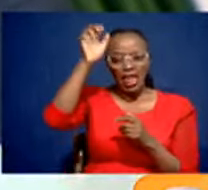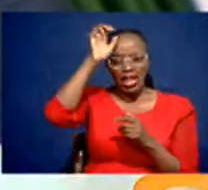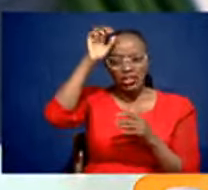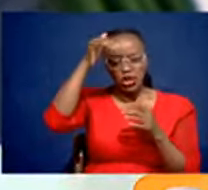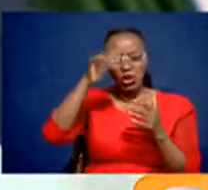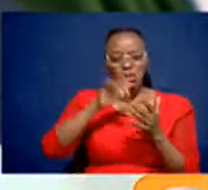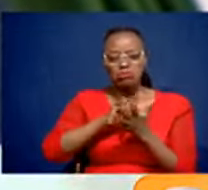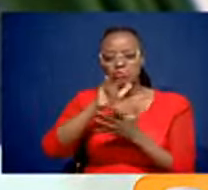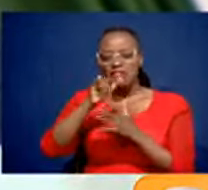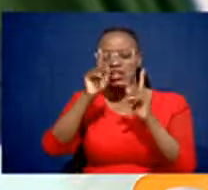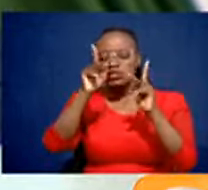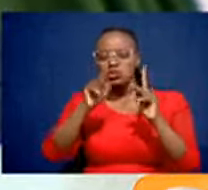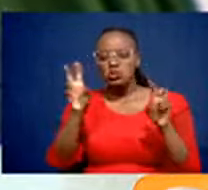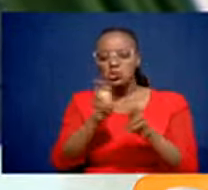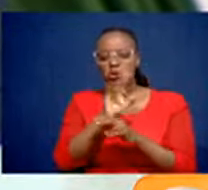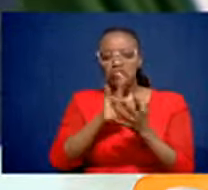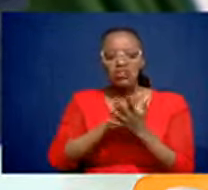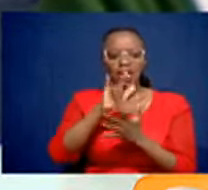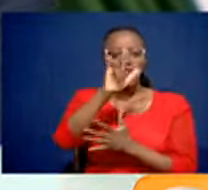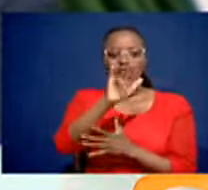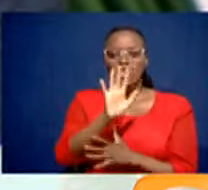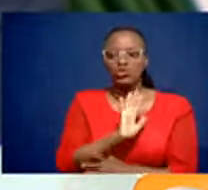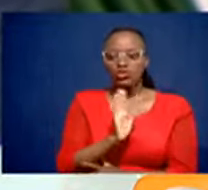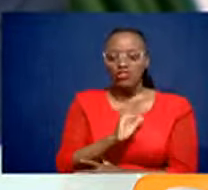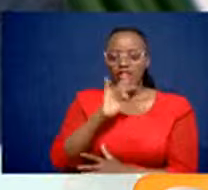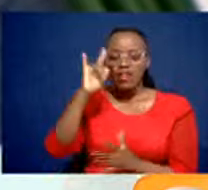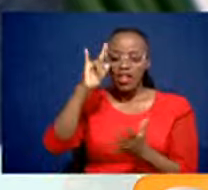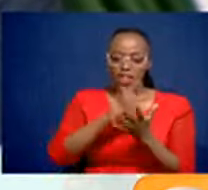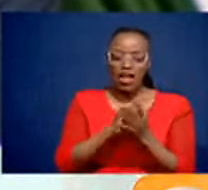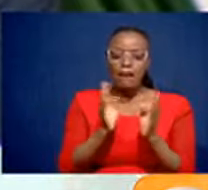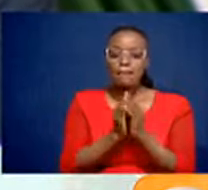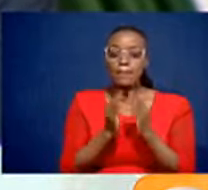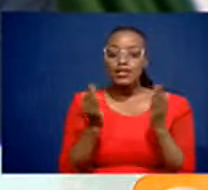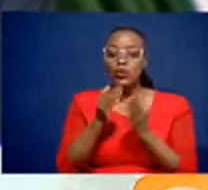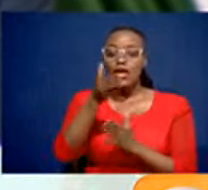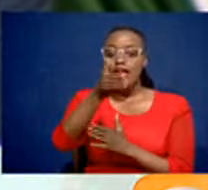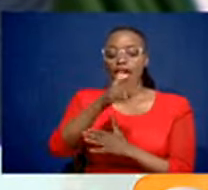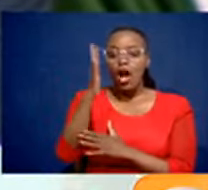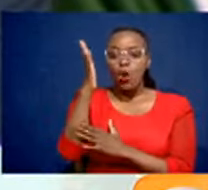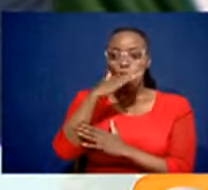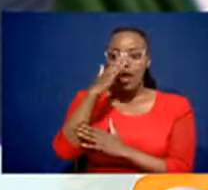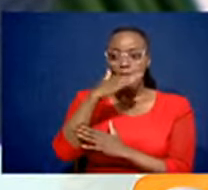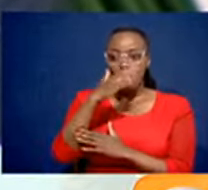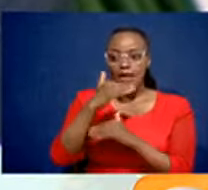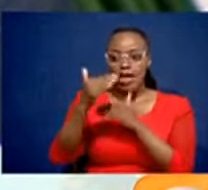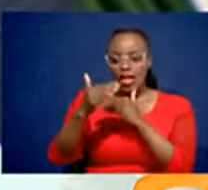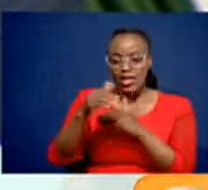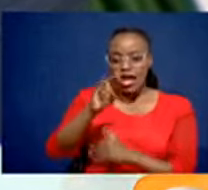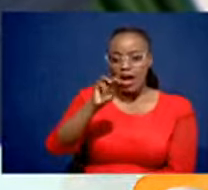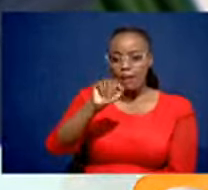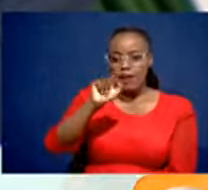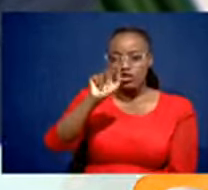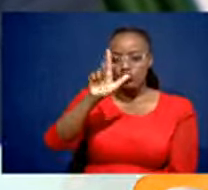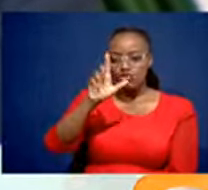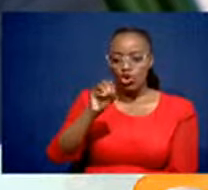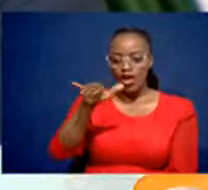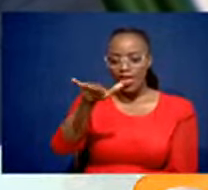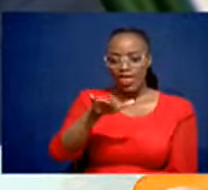kwenda Kisumu kutafuta ndege. Ndege yenu mtakutana nayo hapa Webuye hapo Matulo.